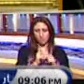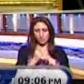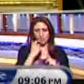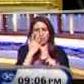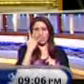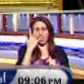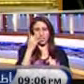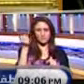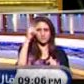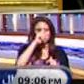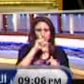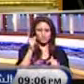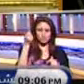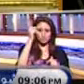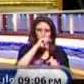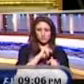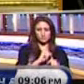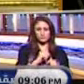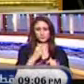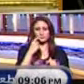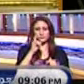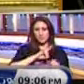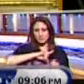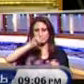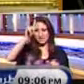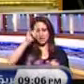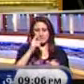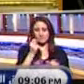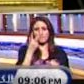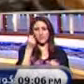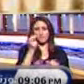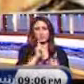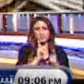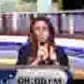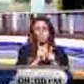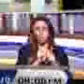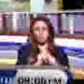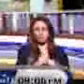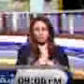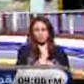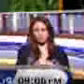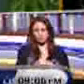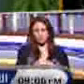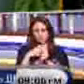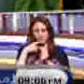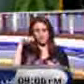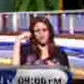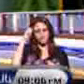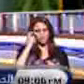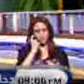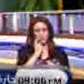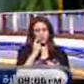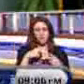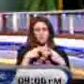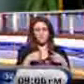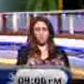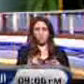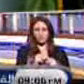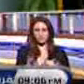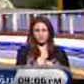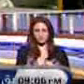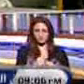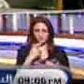المقبل، ليصبح إجمالي رسوم المغادرة بالمطارات 20 دولارا. مجلس الوزراء وافق اليوم على زيادة مساحة